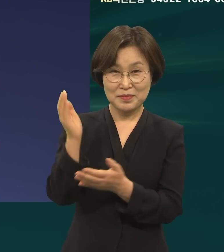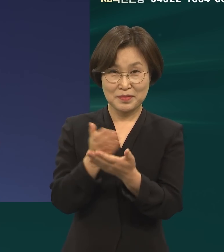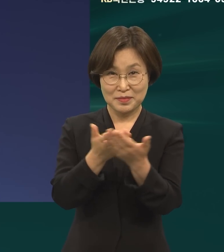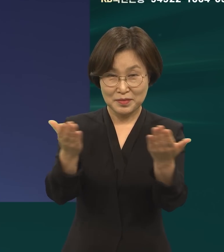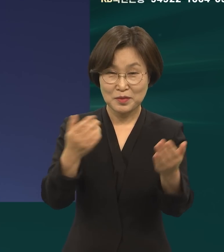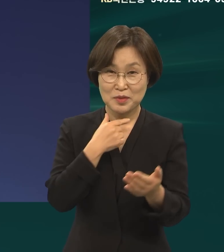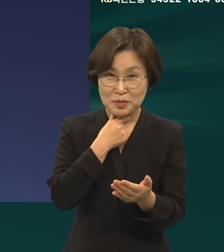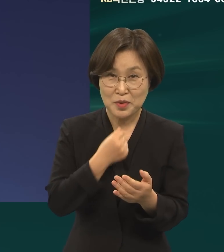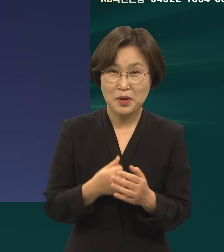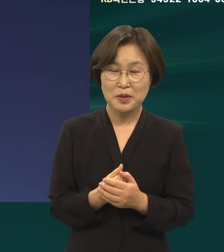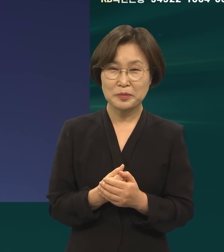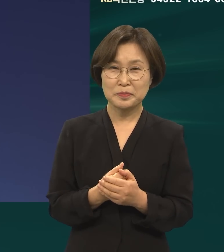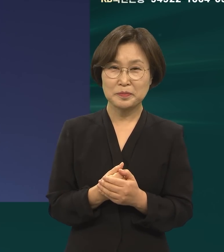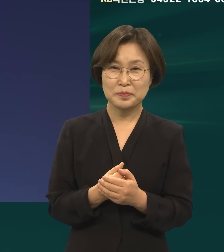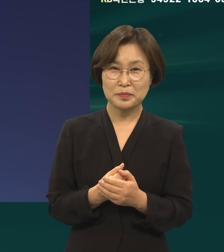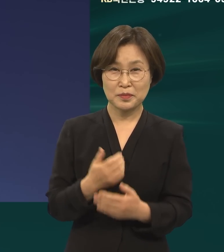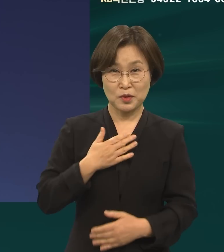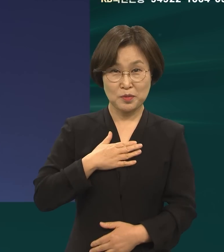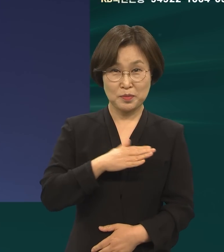우리는